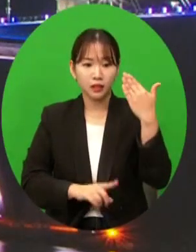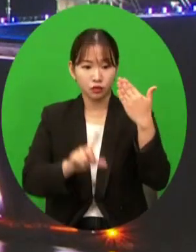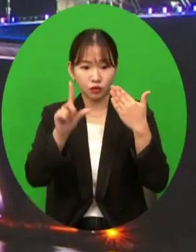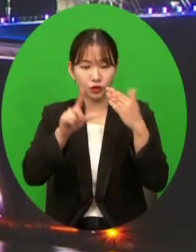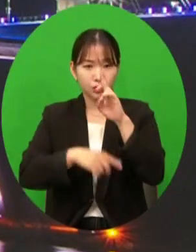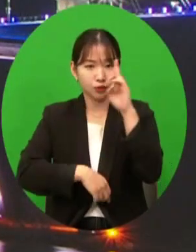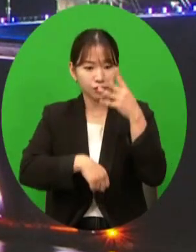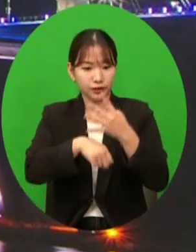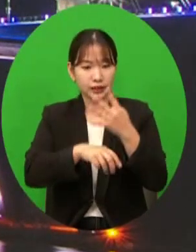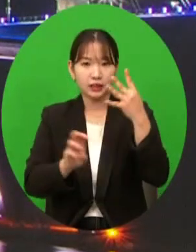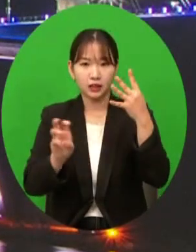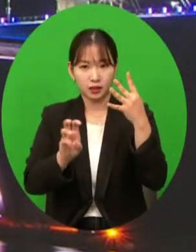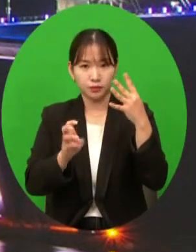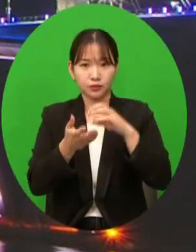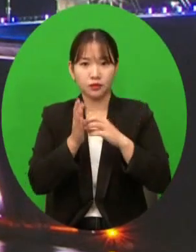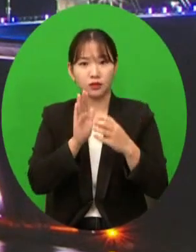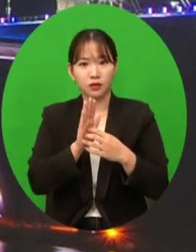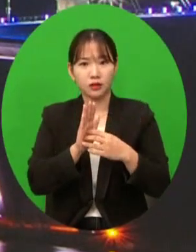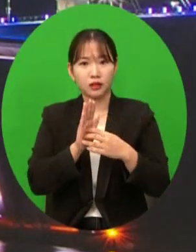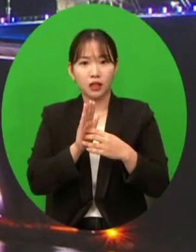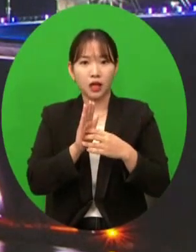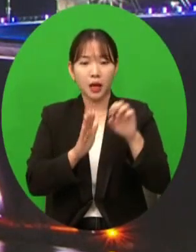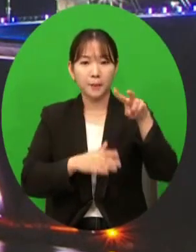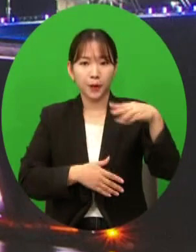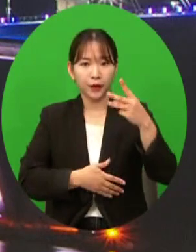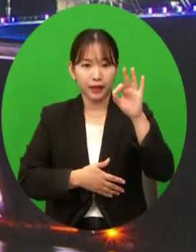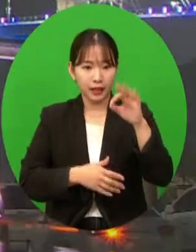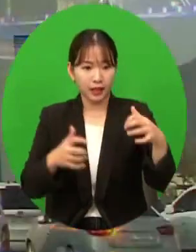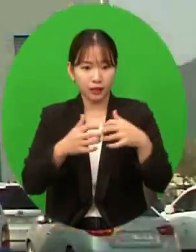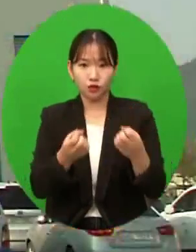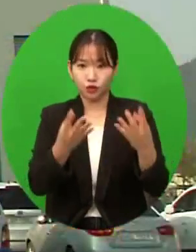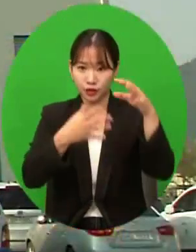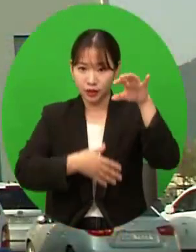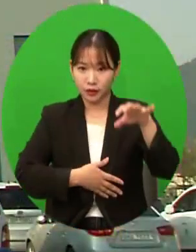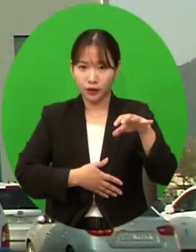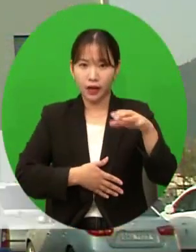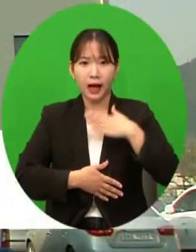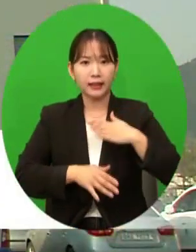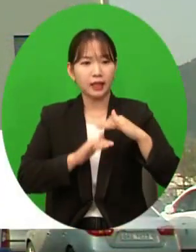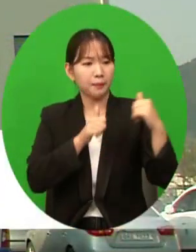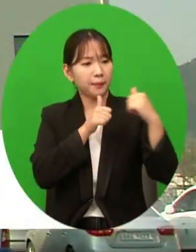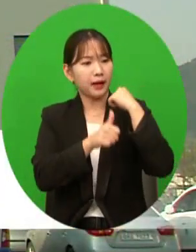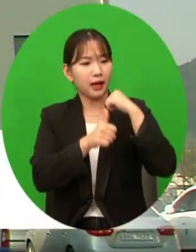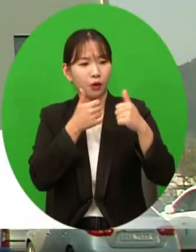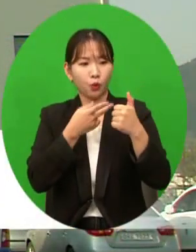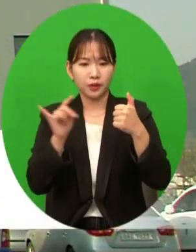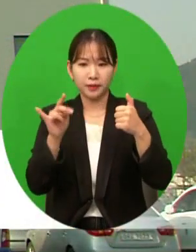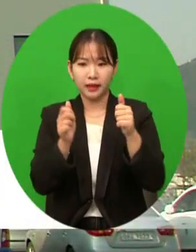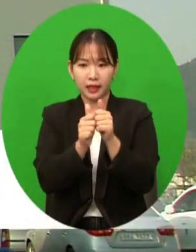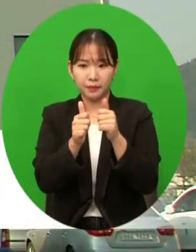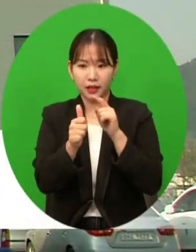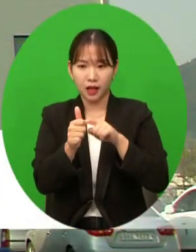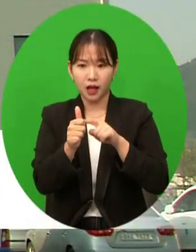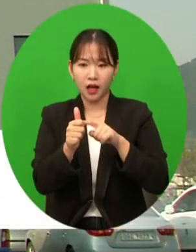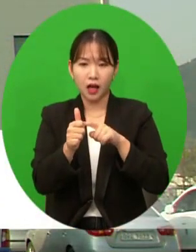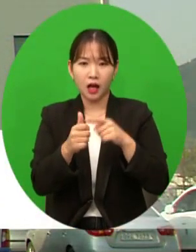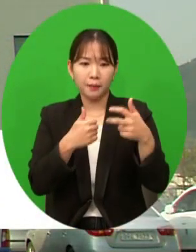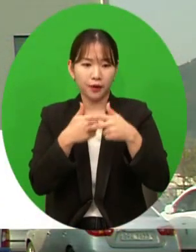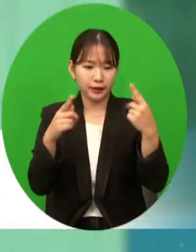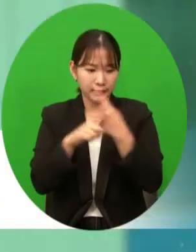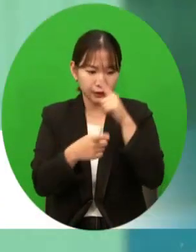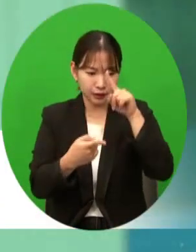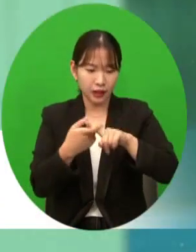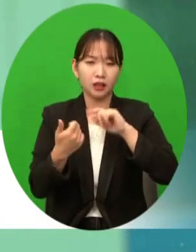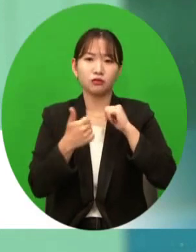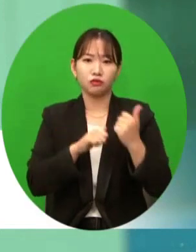지난 9일 오후 4시 30분쯤 명량대첩 축제장에서 지인에게 폭행을 당한 50대 남성의 병원에서 치료를